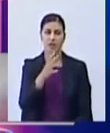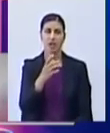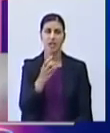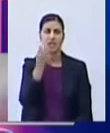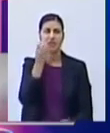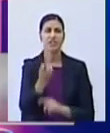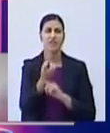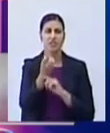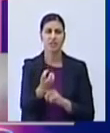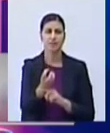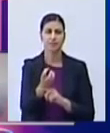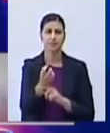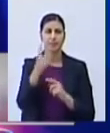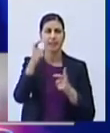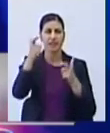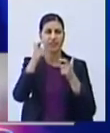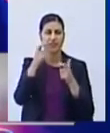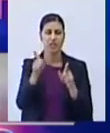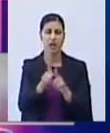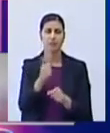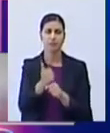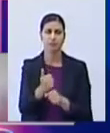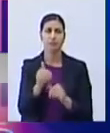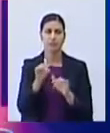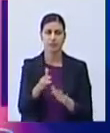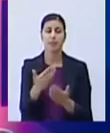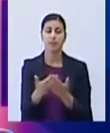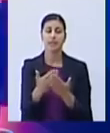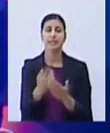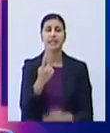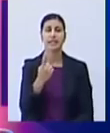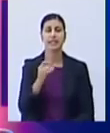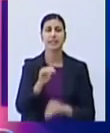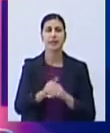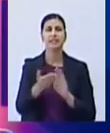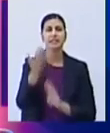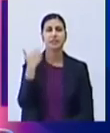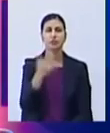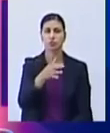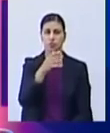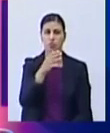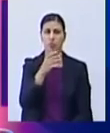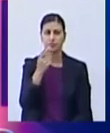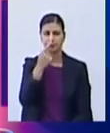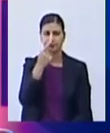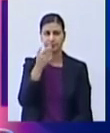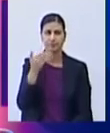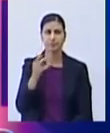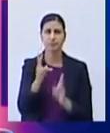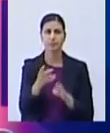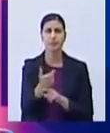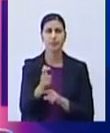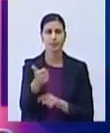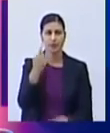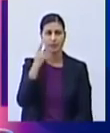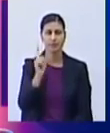გვირგვინი და რომ გავიხსენოთ, კი ბატონო, რომ გავიხსენოთ ერთ-ერთი ფაქტი წარსულიდან, არც თუ შორეული წარსულიდან, ყველა ძალიან